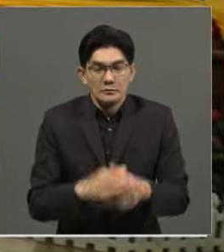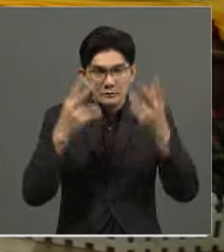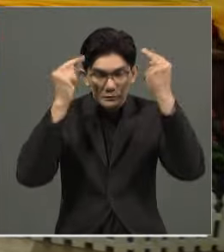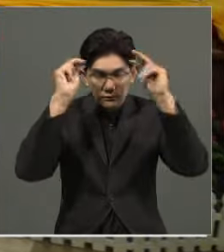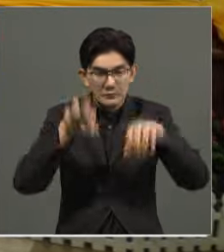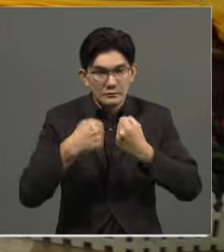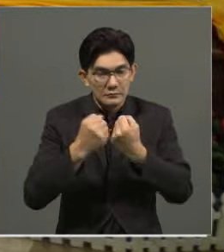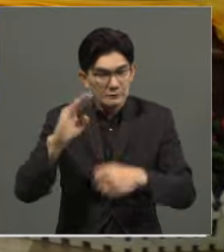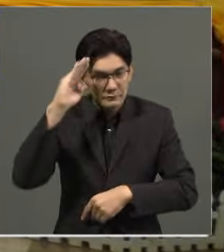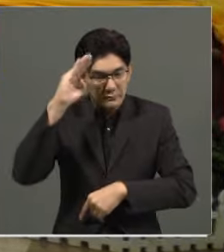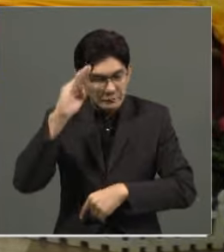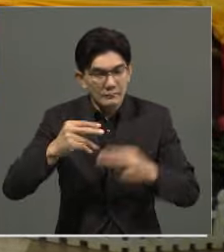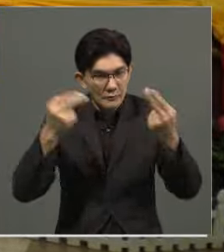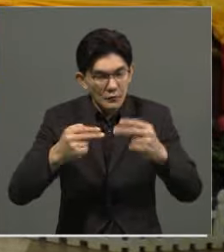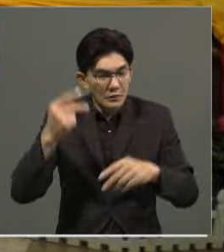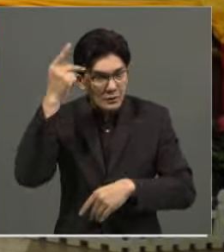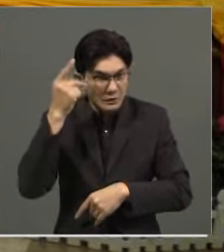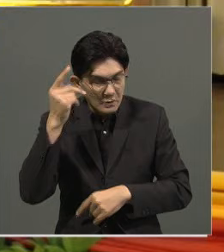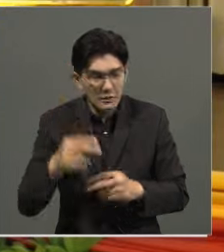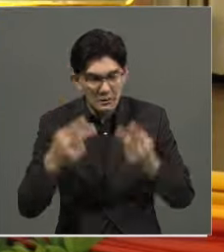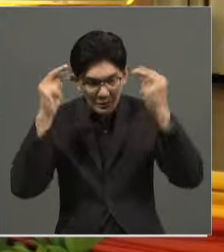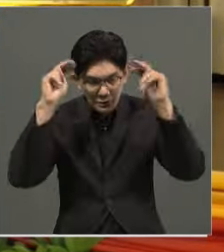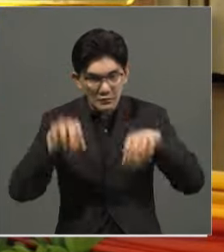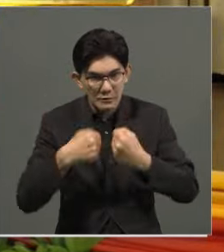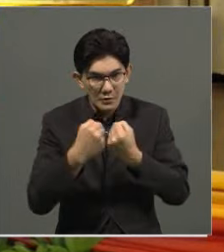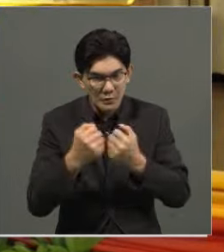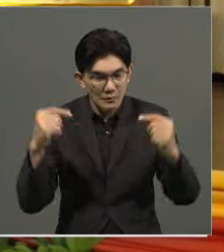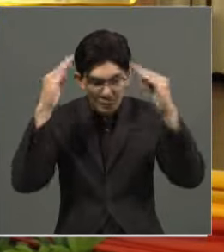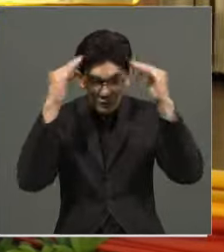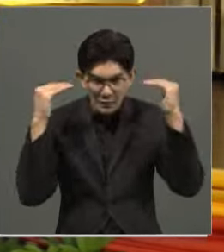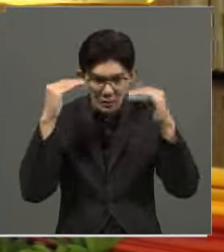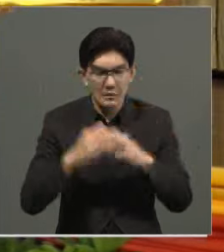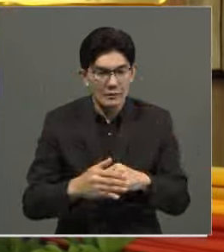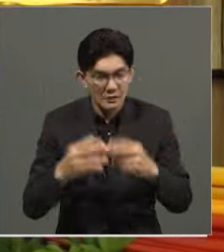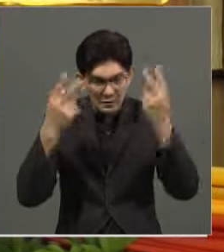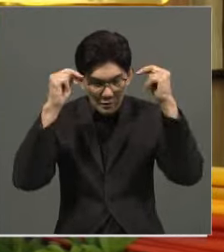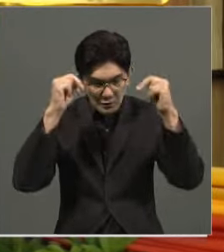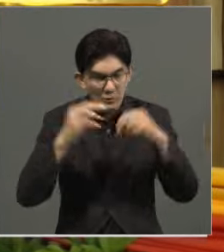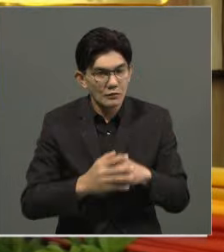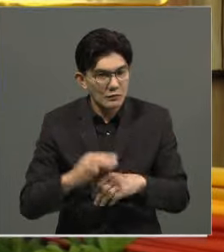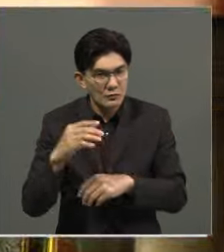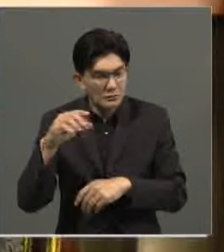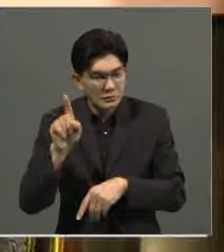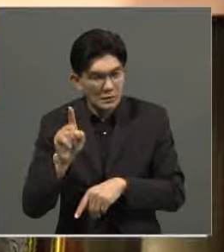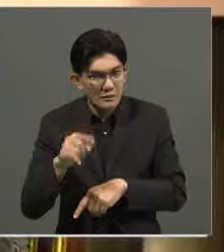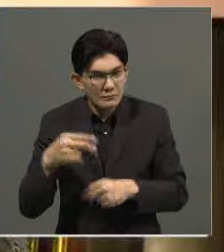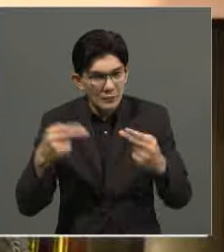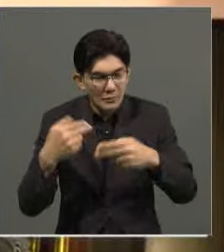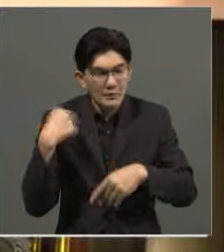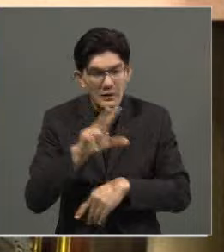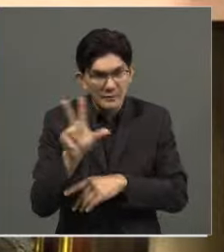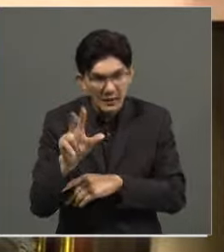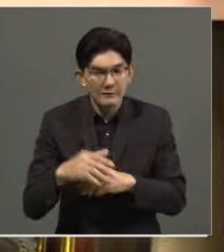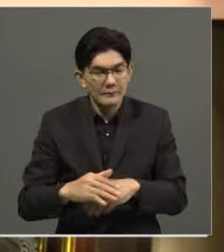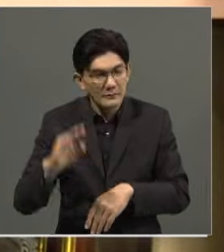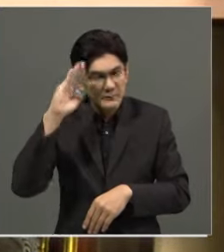คมทหารผ่านศึกเกาหลีนายกสมาคมทหารผ่านศึกเวียดนามนายกสมาคมนักรบนิรนาม333นายกสมาคมท